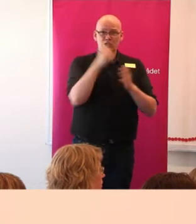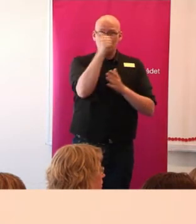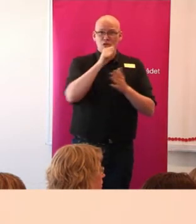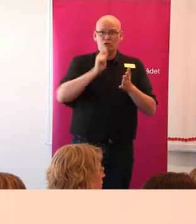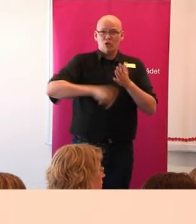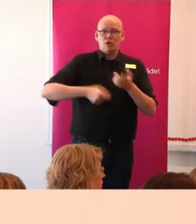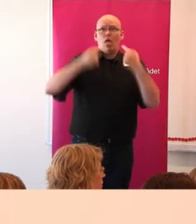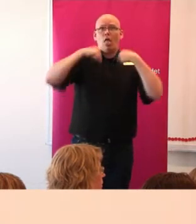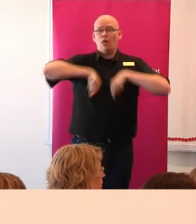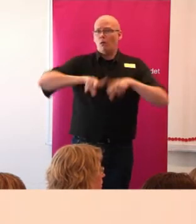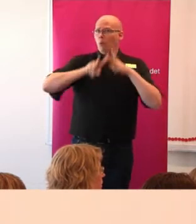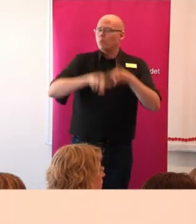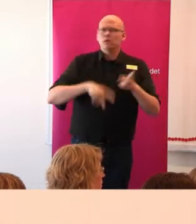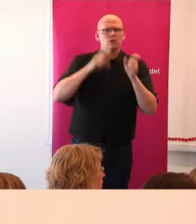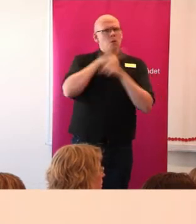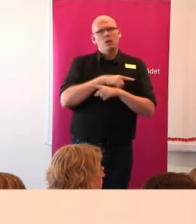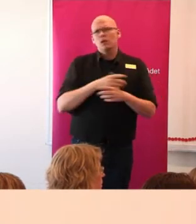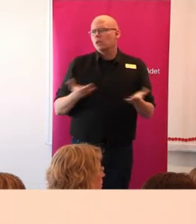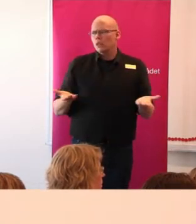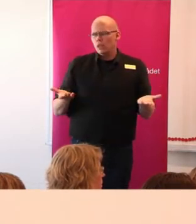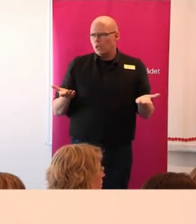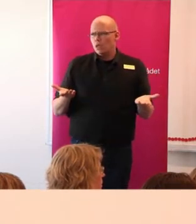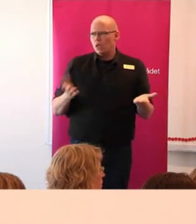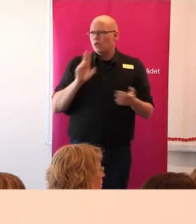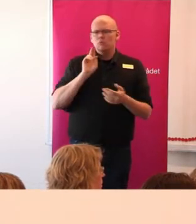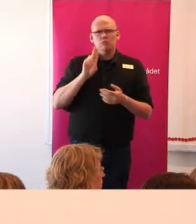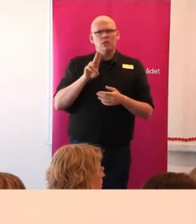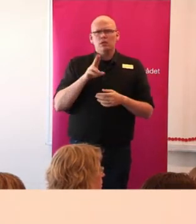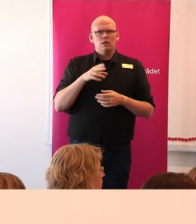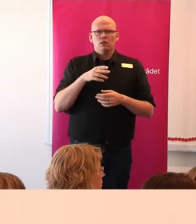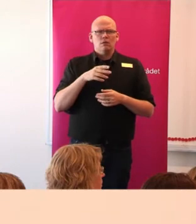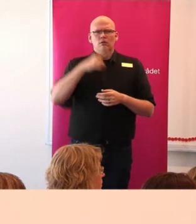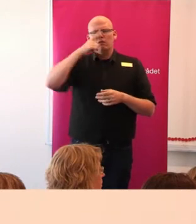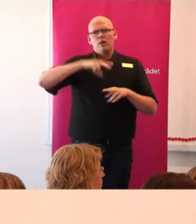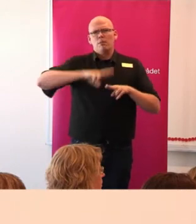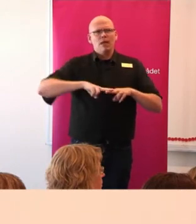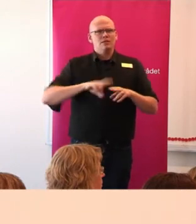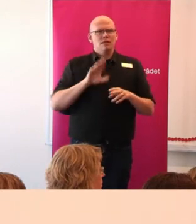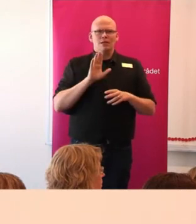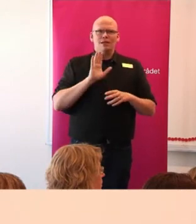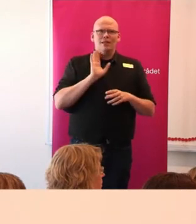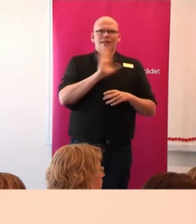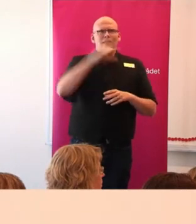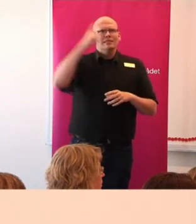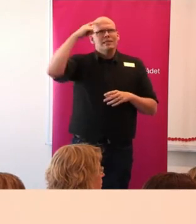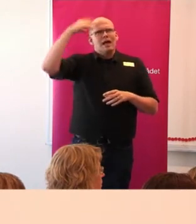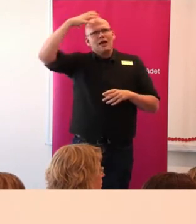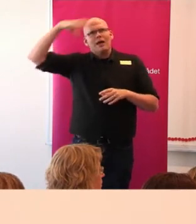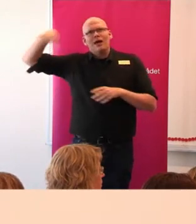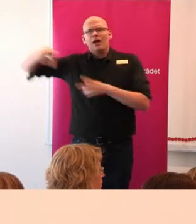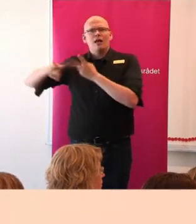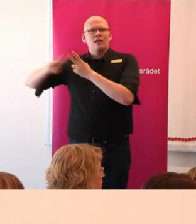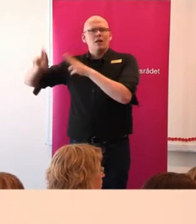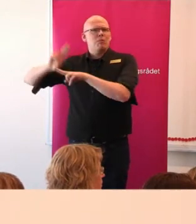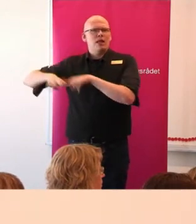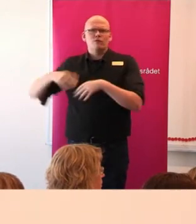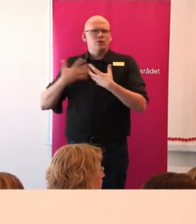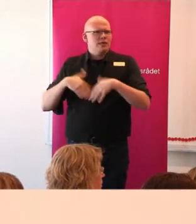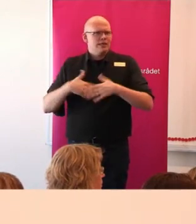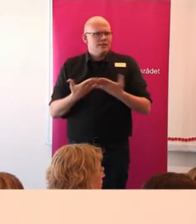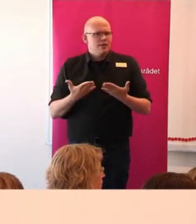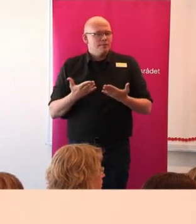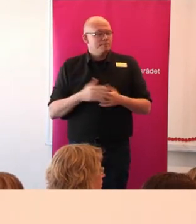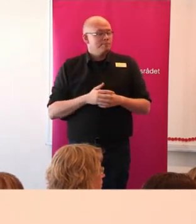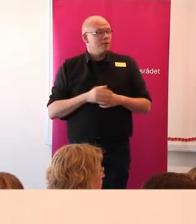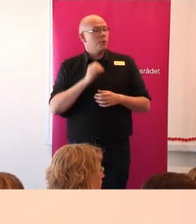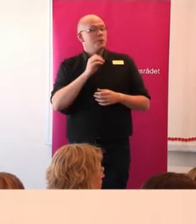om igen. För det går inte. Alltså det är inte. De är inte där. Deras själar är någon annanstans. Ja. Har du något sista medskick, Birgitta?